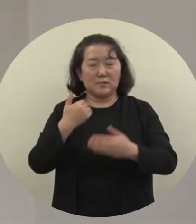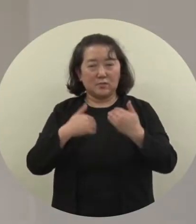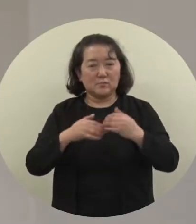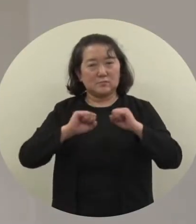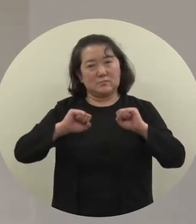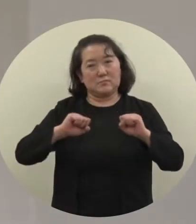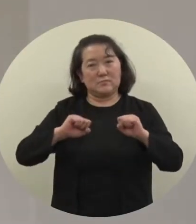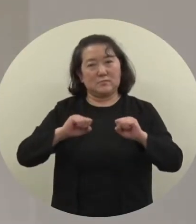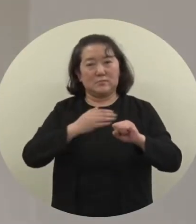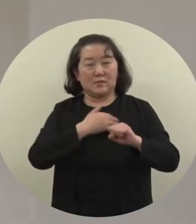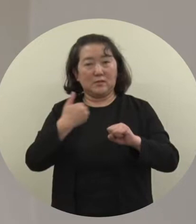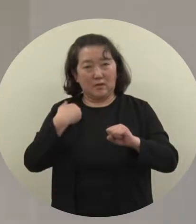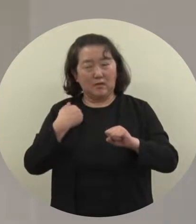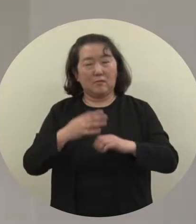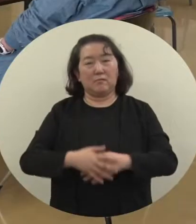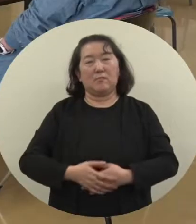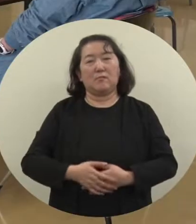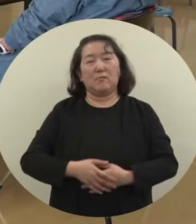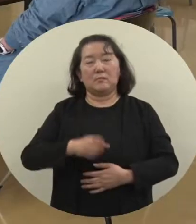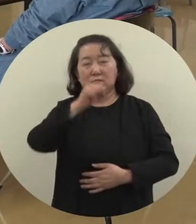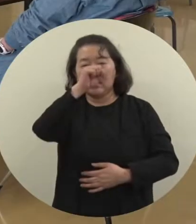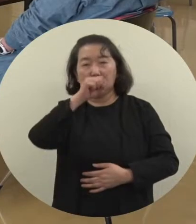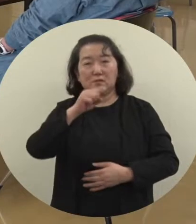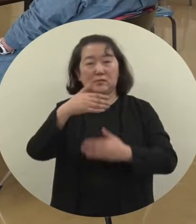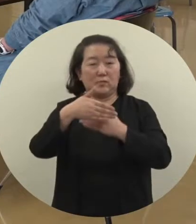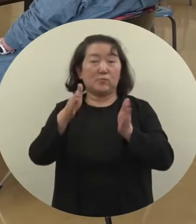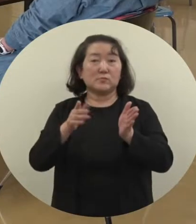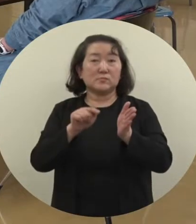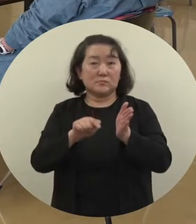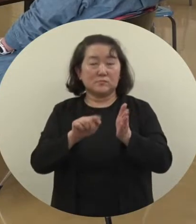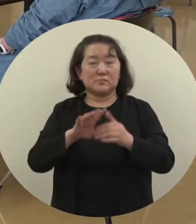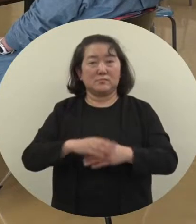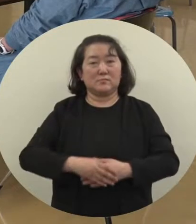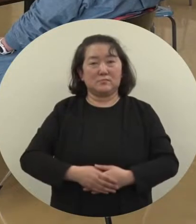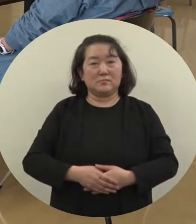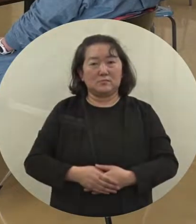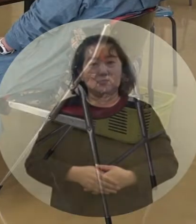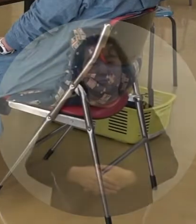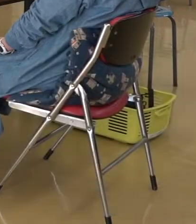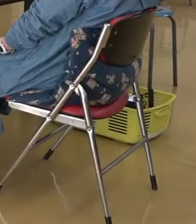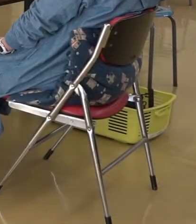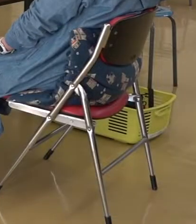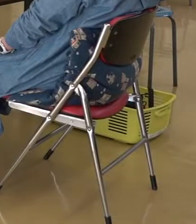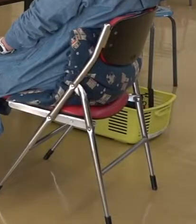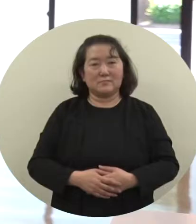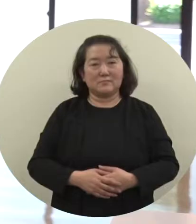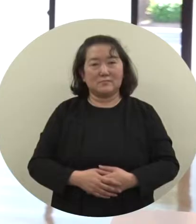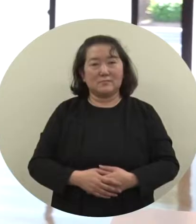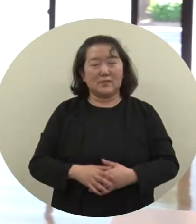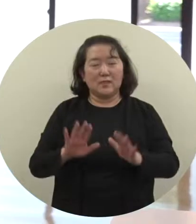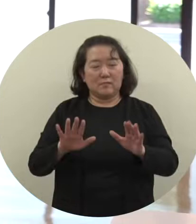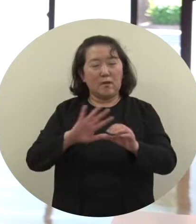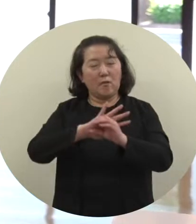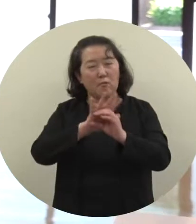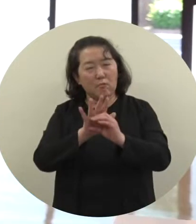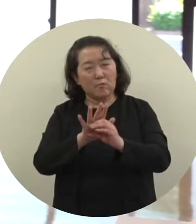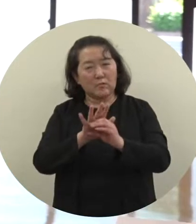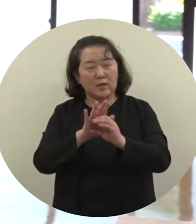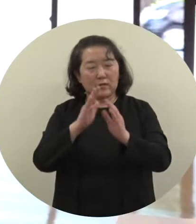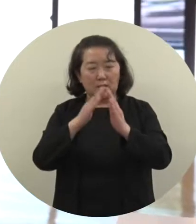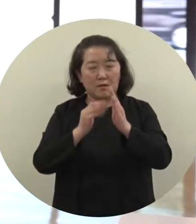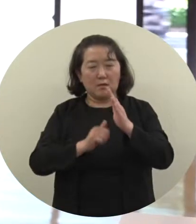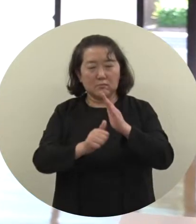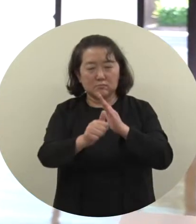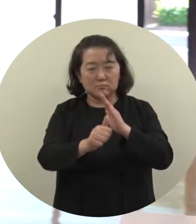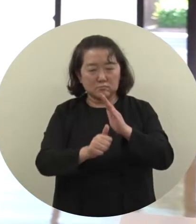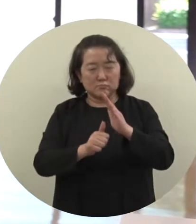時間が持てとてもリフレッシュできましたなど、とても好評な教室です。 もう今コロナもあって出かける機会